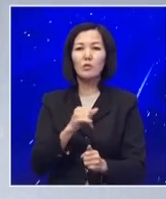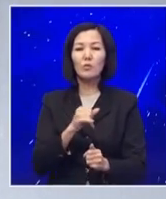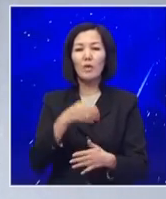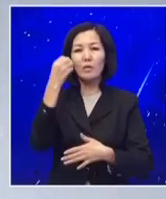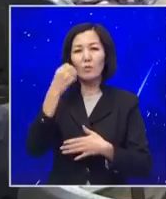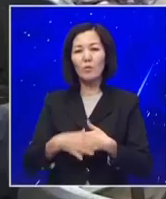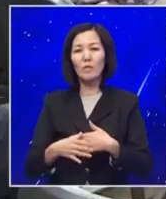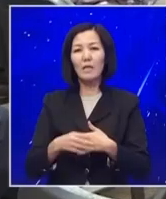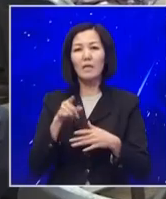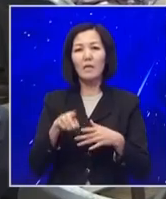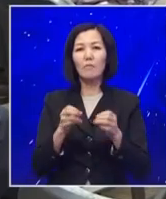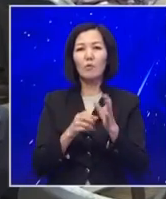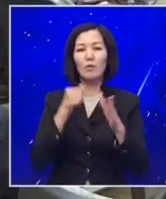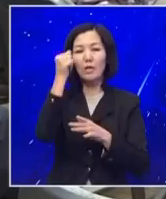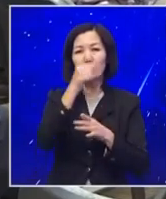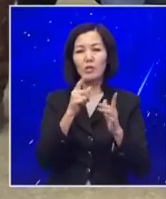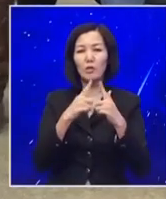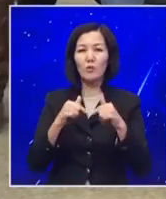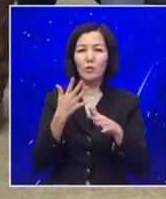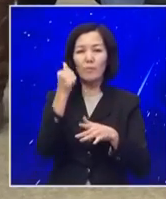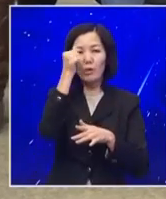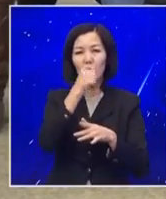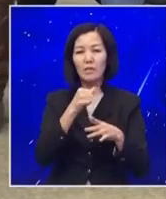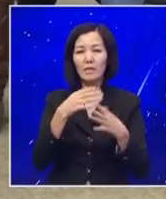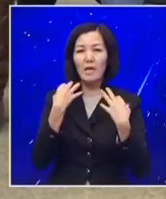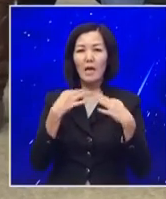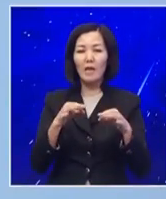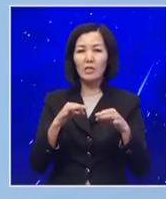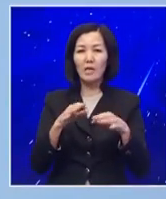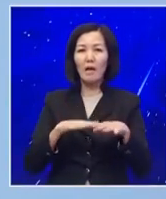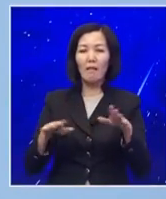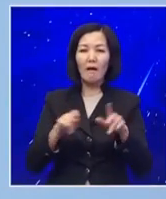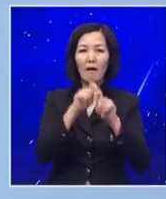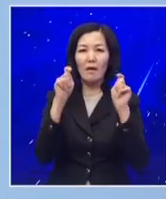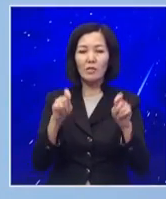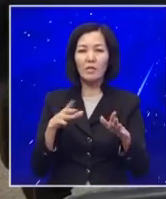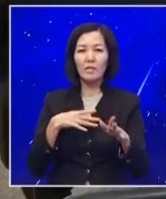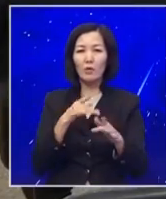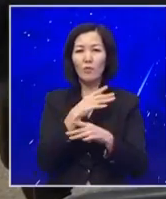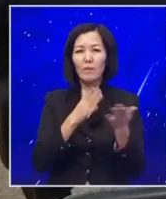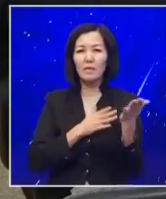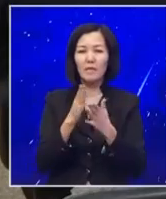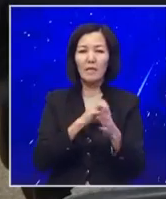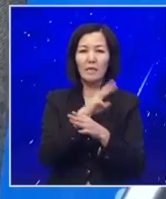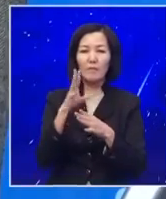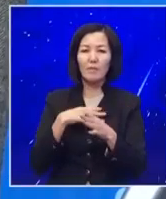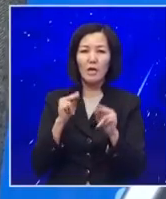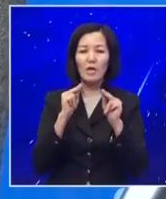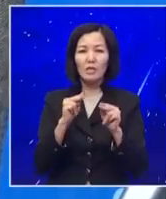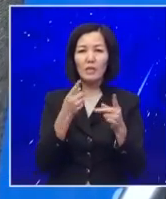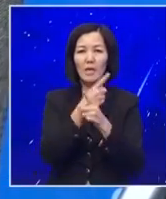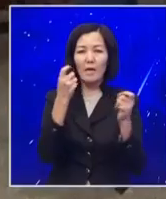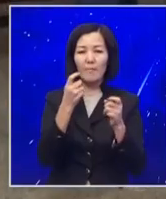орталығы 2016 жылы құрылды. 5 жыл ішінде ашық ақпарат алаңына айналды. Сан алуан саланы қамтыды. Шынайы мәліметтер